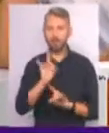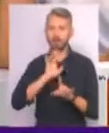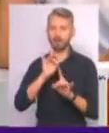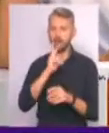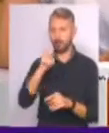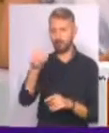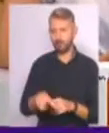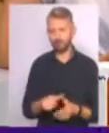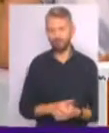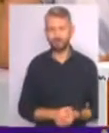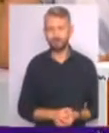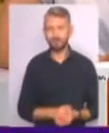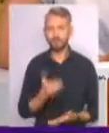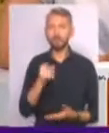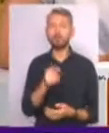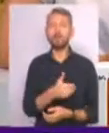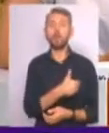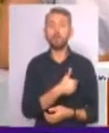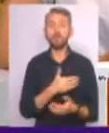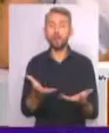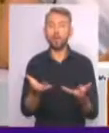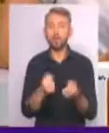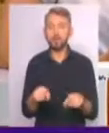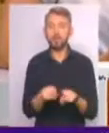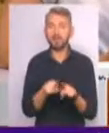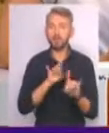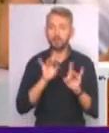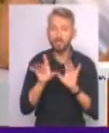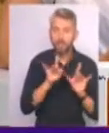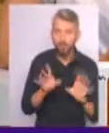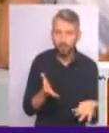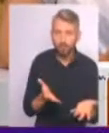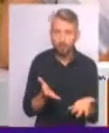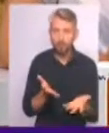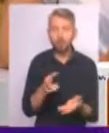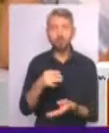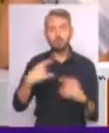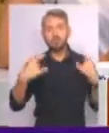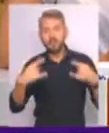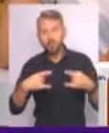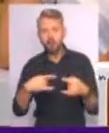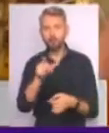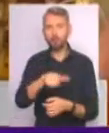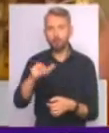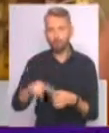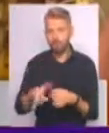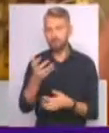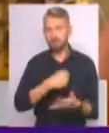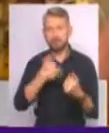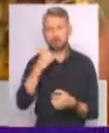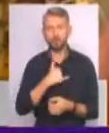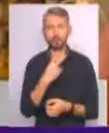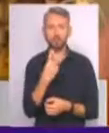глядачі. Похудения. Якщо ви хочете отримати таку ж рекламу по телебаченню в громадській приймальні, телефонуйте